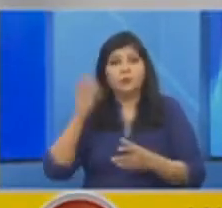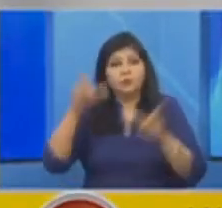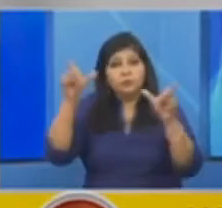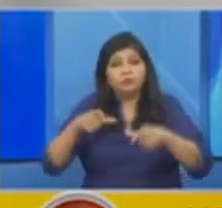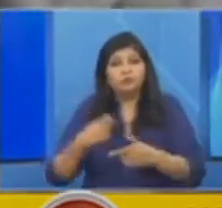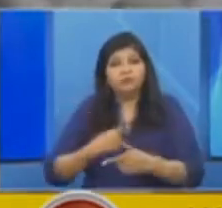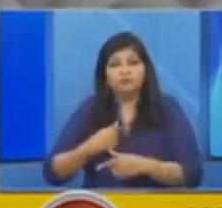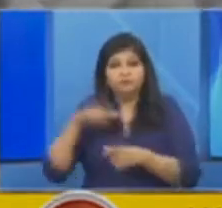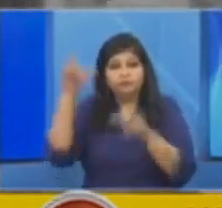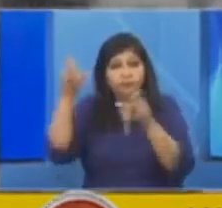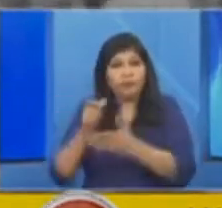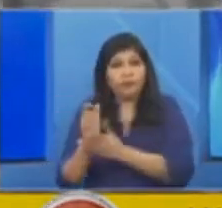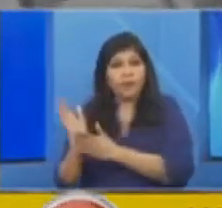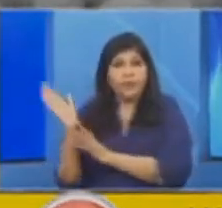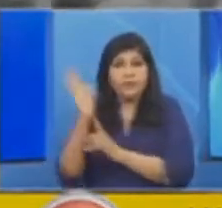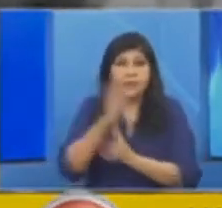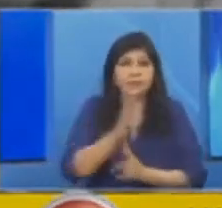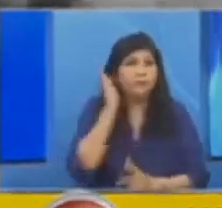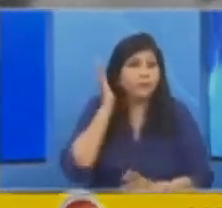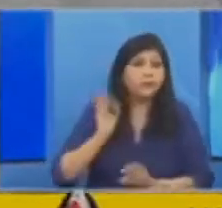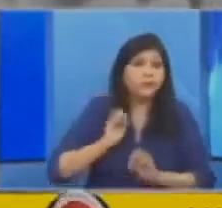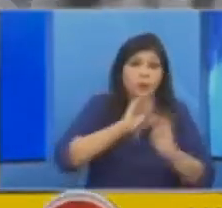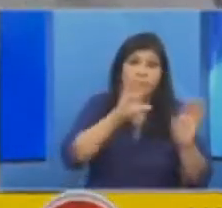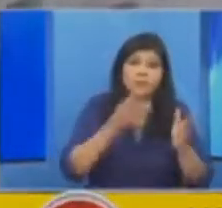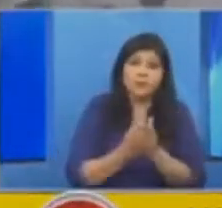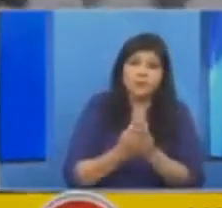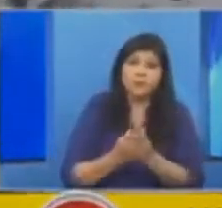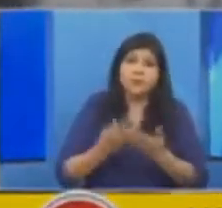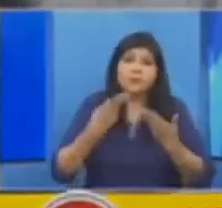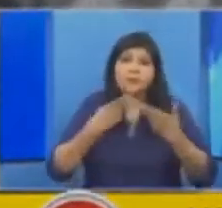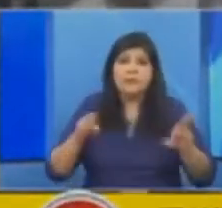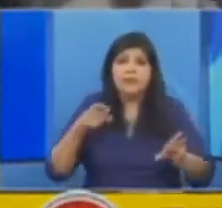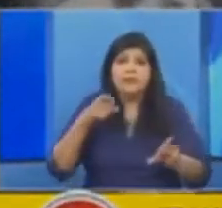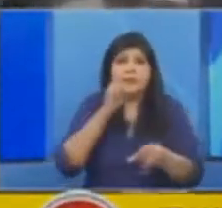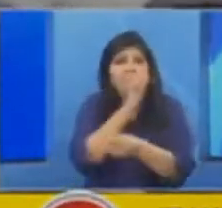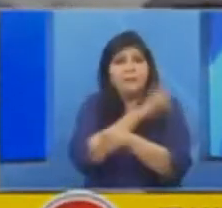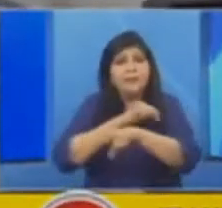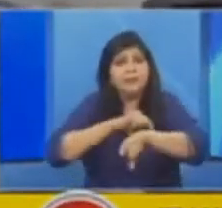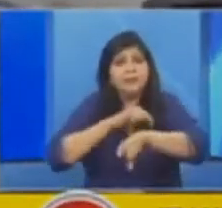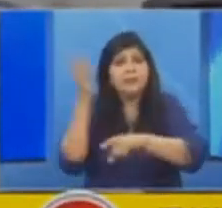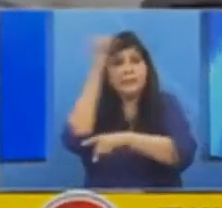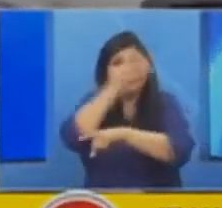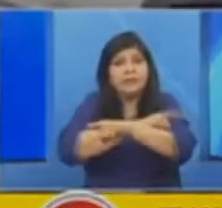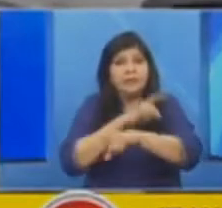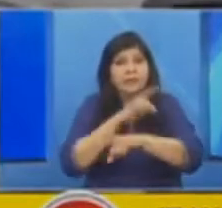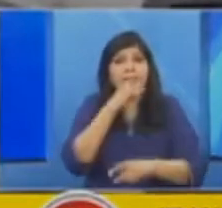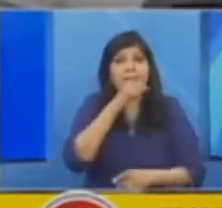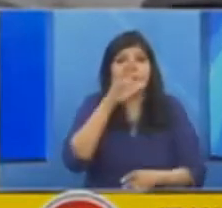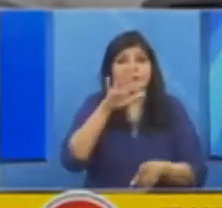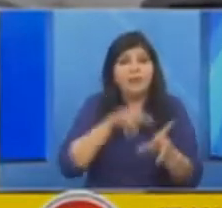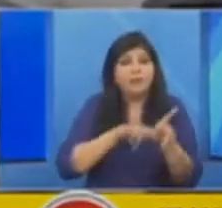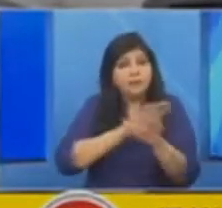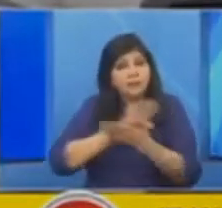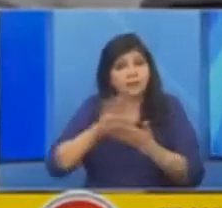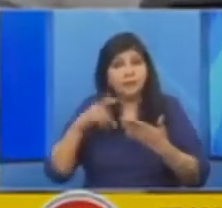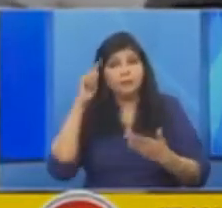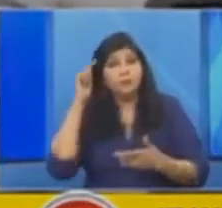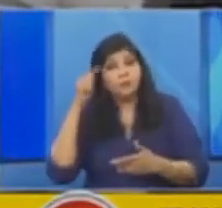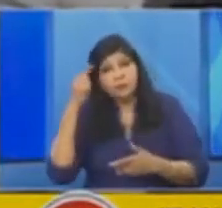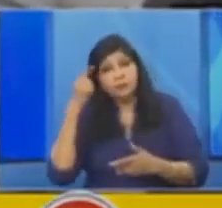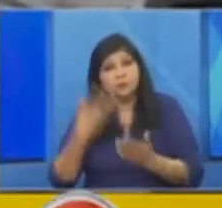अगर हम सामने लाएंगे आज़ादी के 75 वर्ष में उन्हें याद करेंगे तो उनको